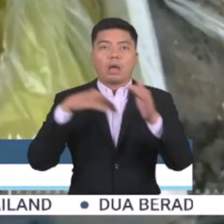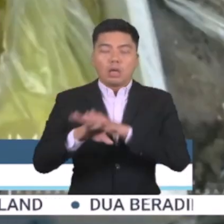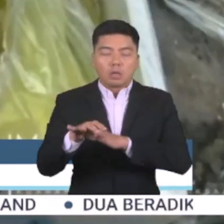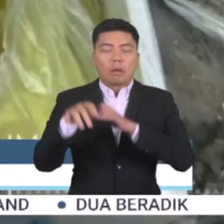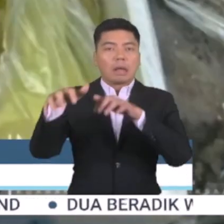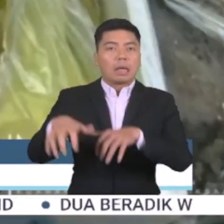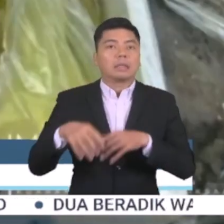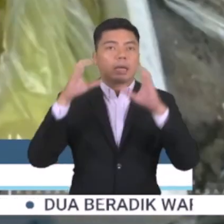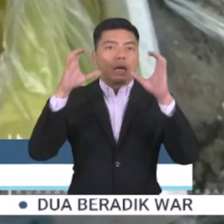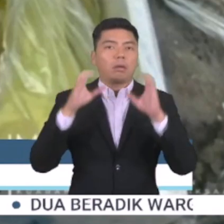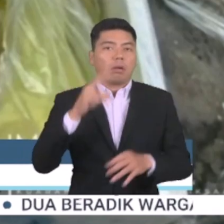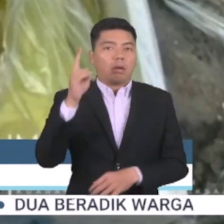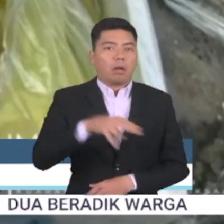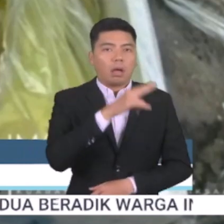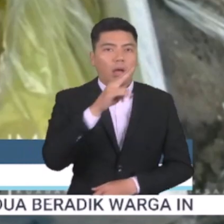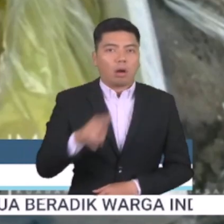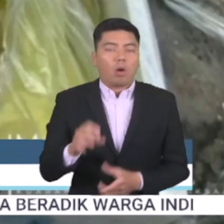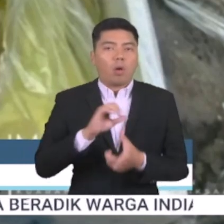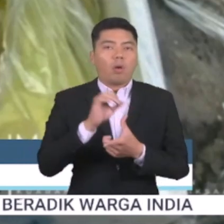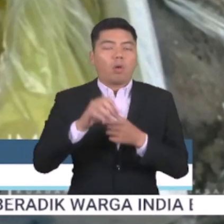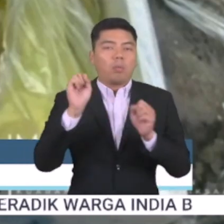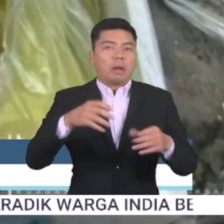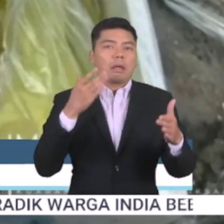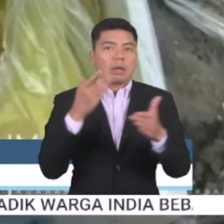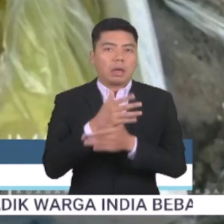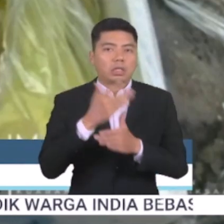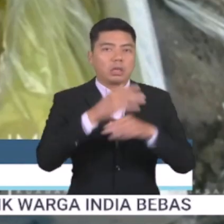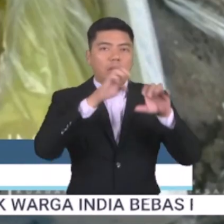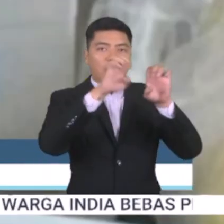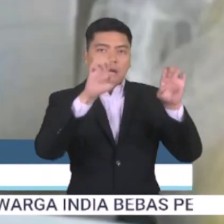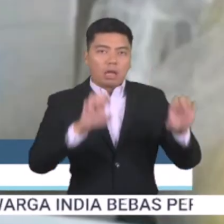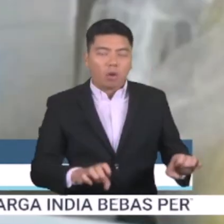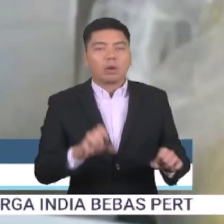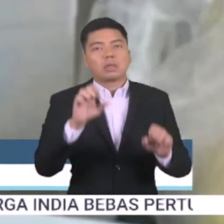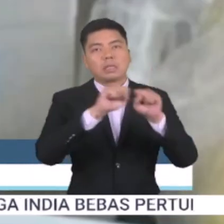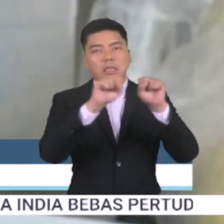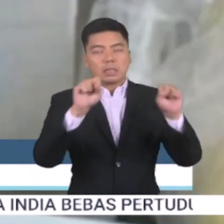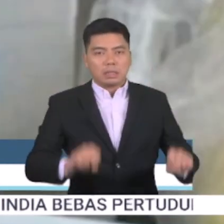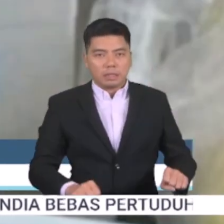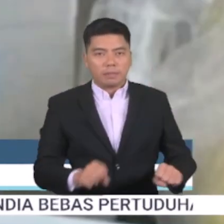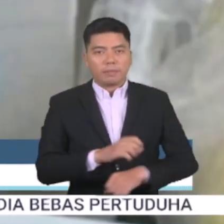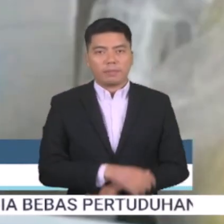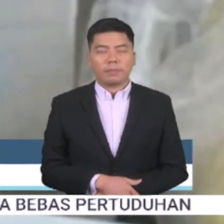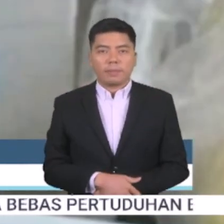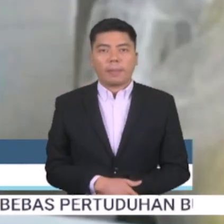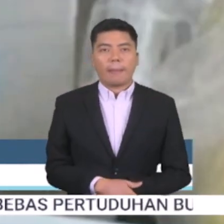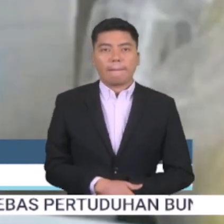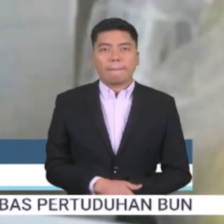pertanian secara haram yang boleh mengancam ekosistem dan kesejahteraan masyarakat.